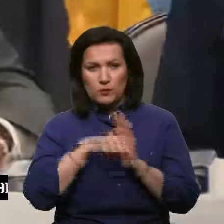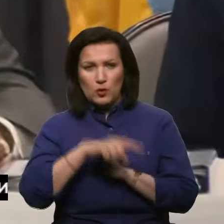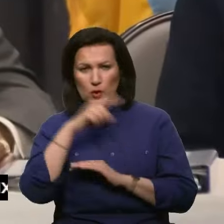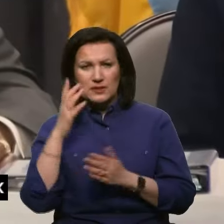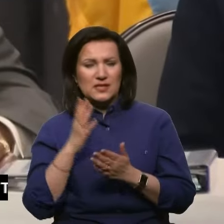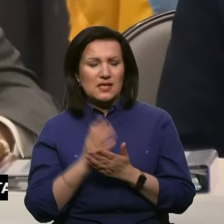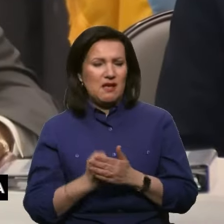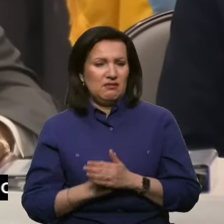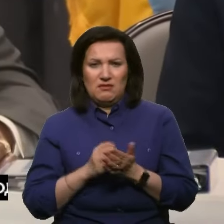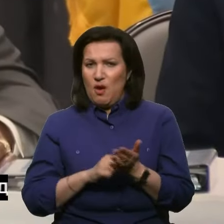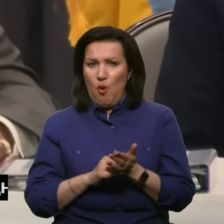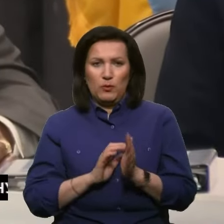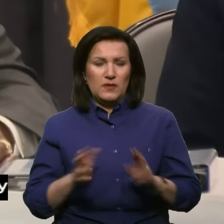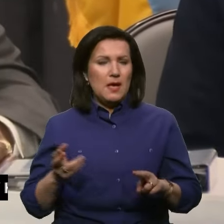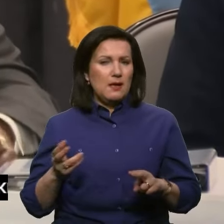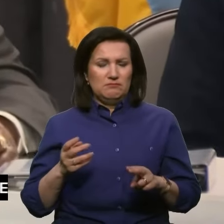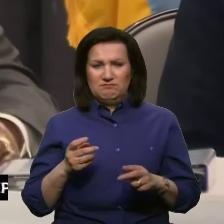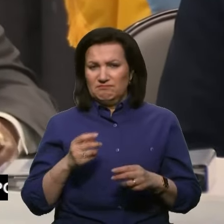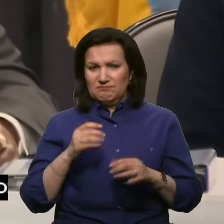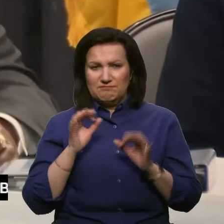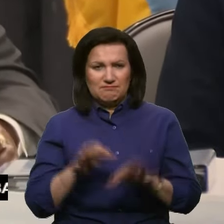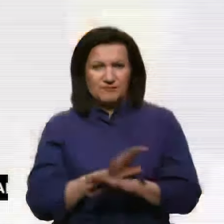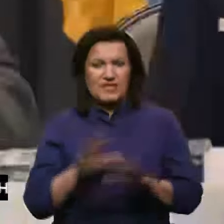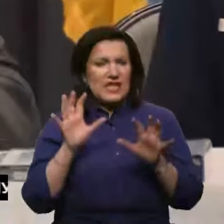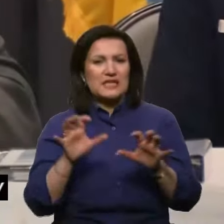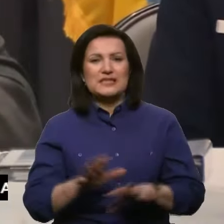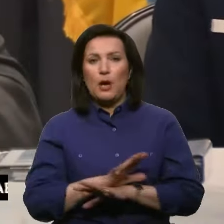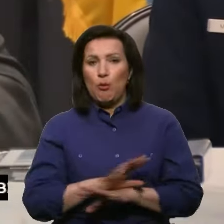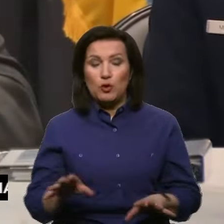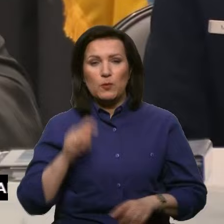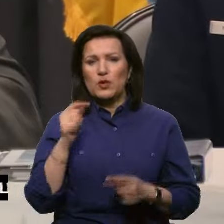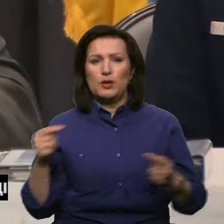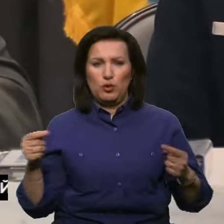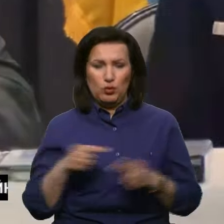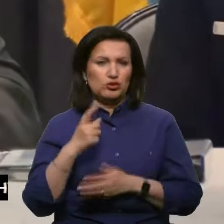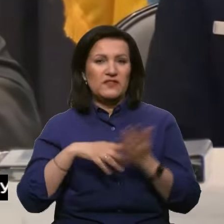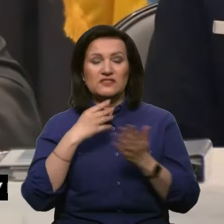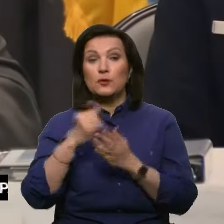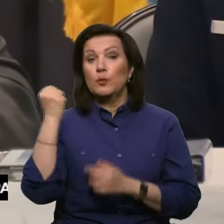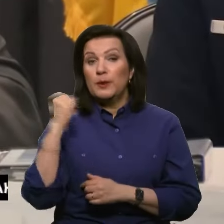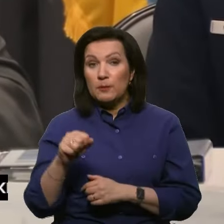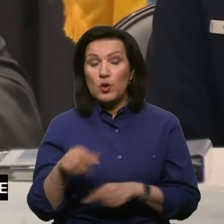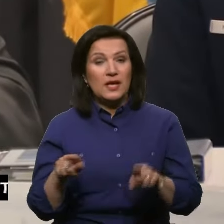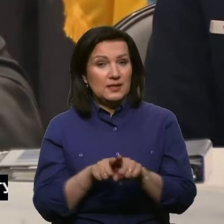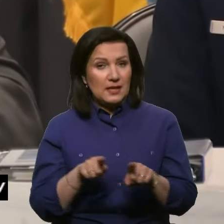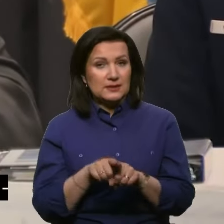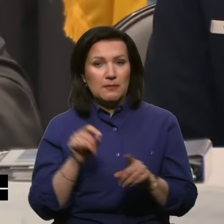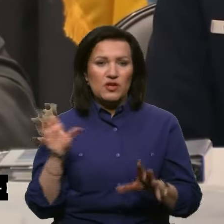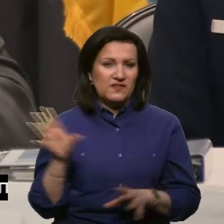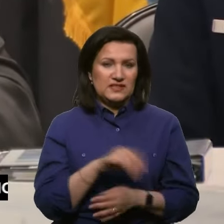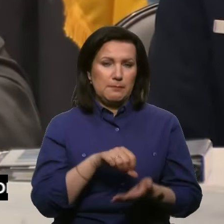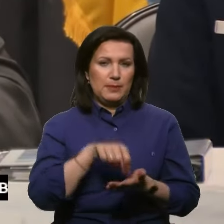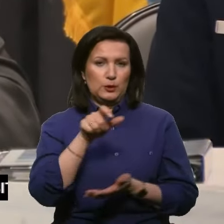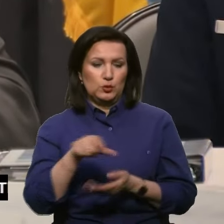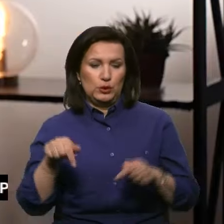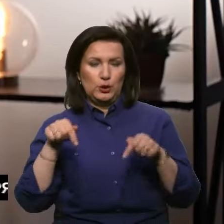є необґрунтованим, безрозсудним та незаконним. Україна точно вірить у свою перемогу. Так само й усі